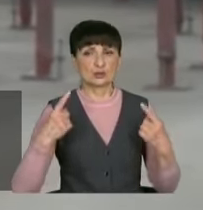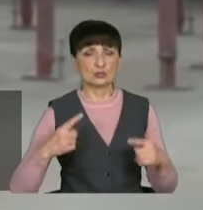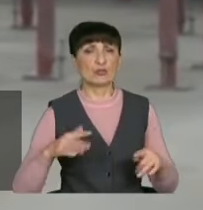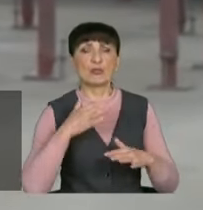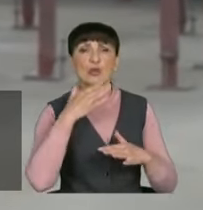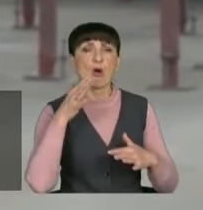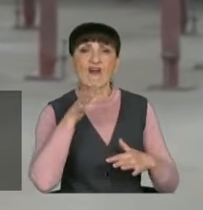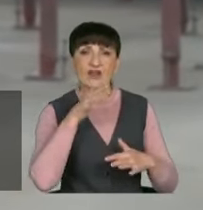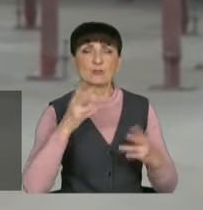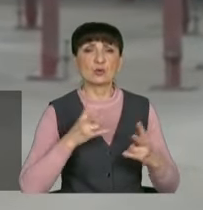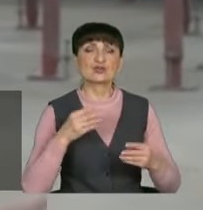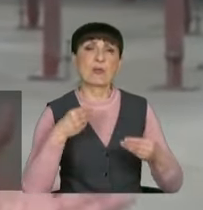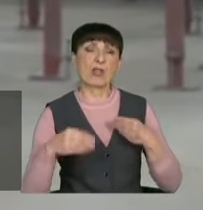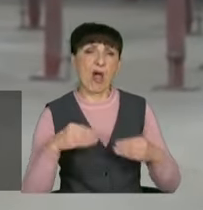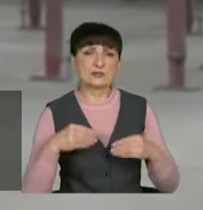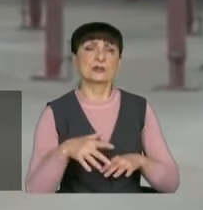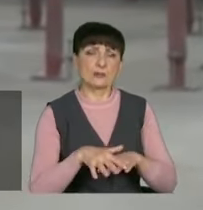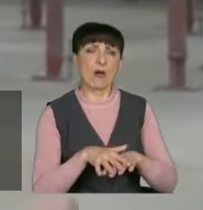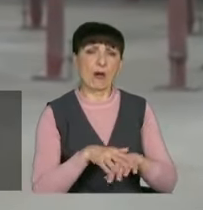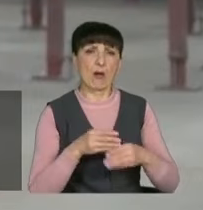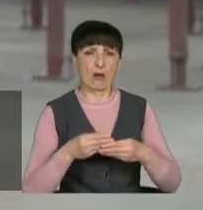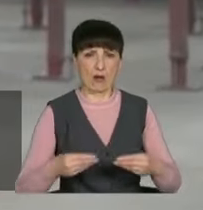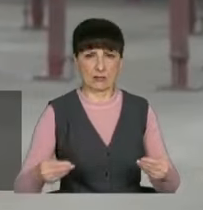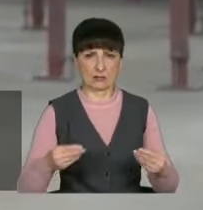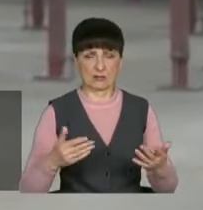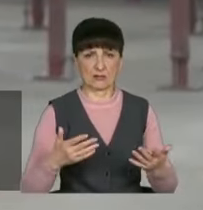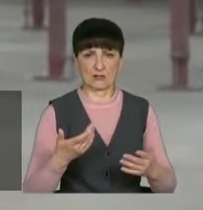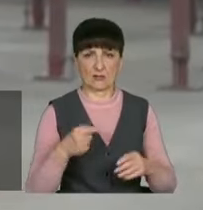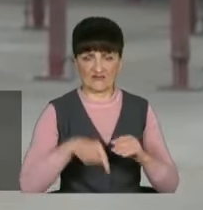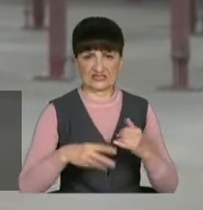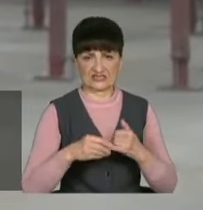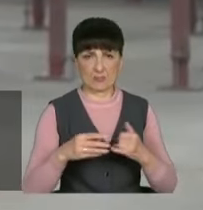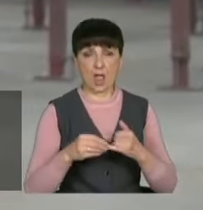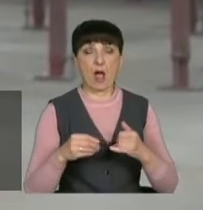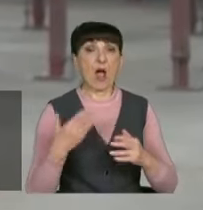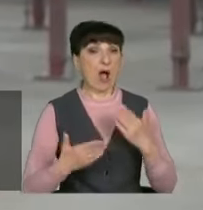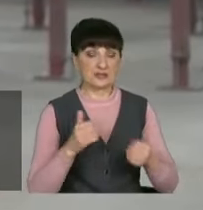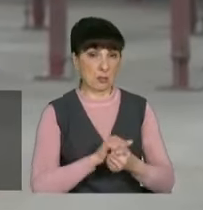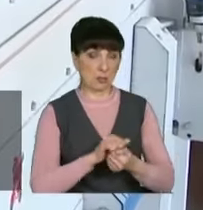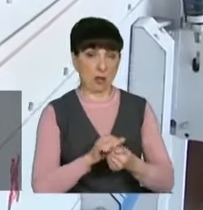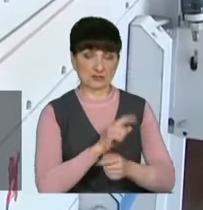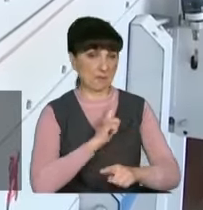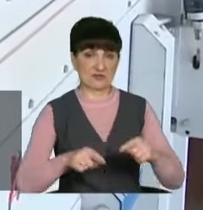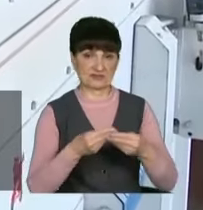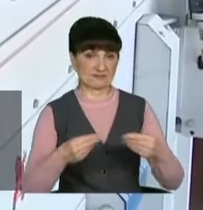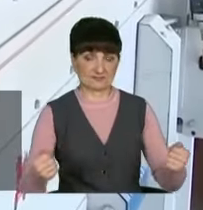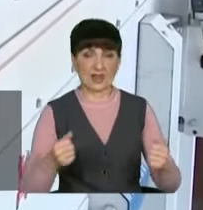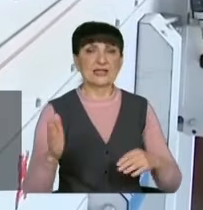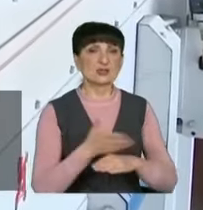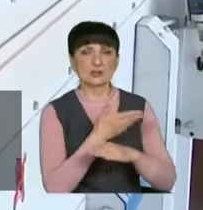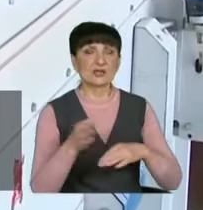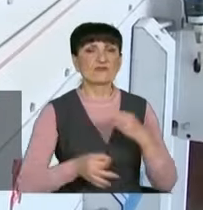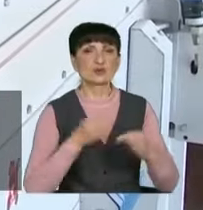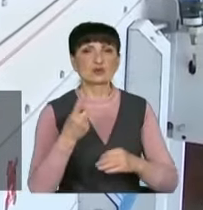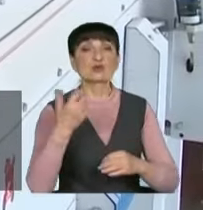много времени нужно пластику, скажем, чтобы разделиться в земле, и совсем другое, когда это будет простая органика. Сортирует завод в сутки